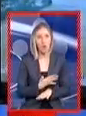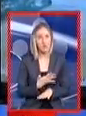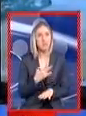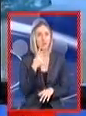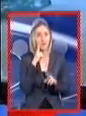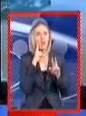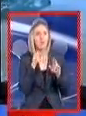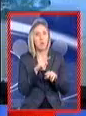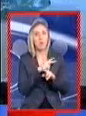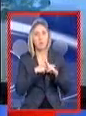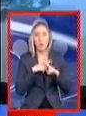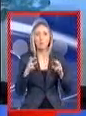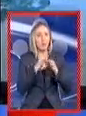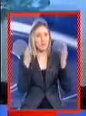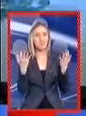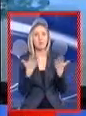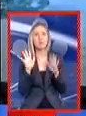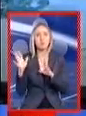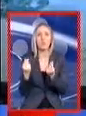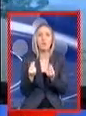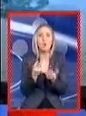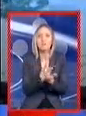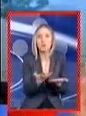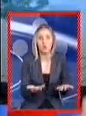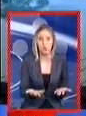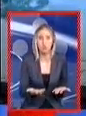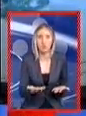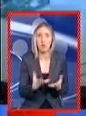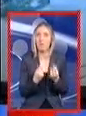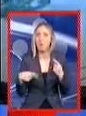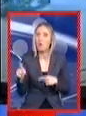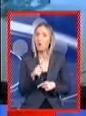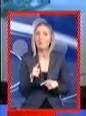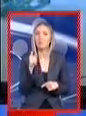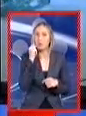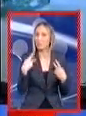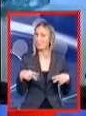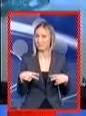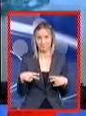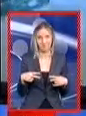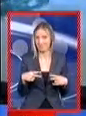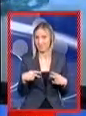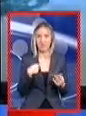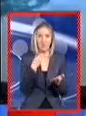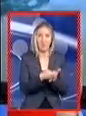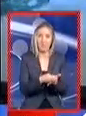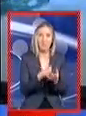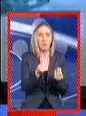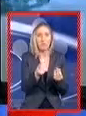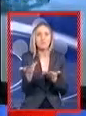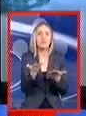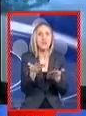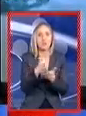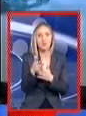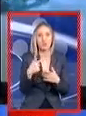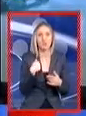apsolutno vidljivo i transparentno kuda su otišli njihovi novci, jer u mnogome su ljudi bojazni zbog svega što se dešavalo ranije, ali mislim da ovo